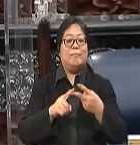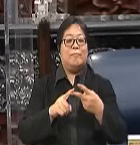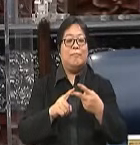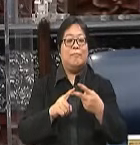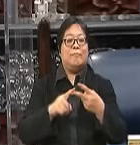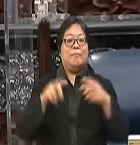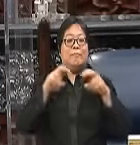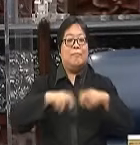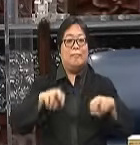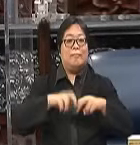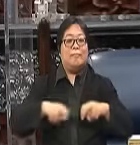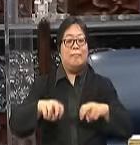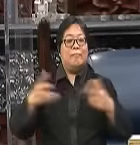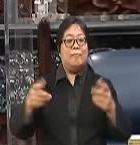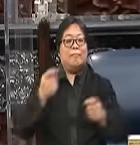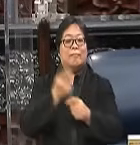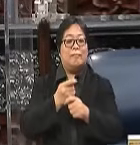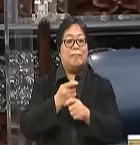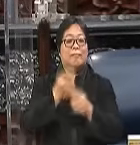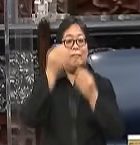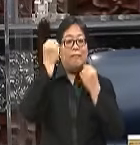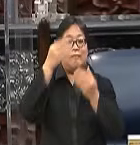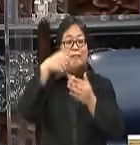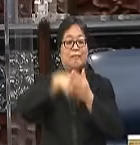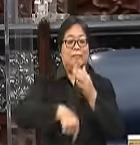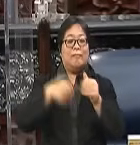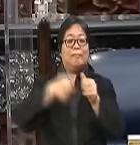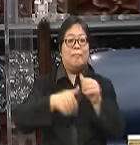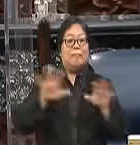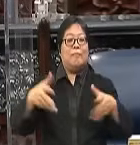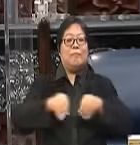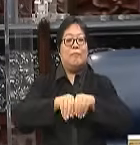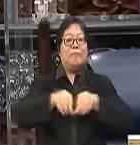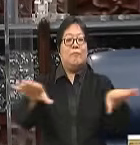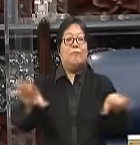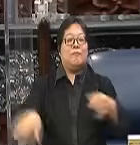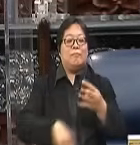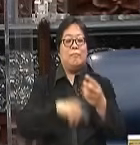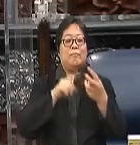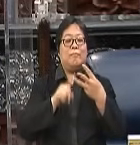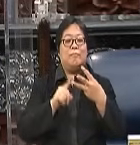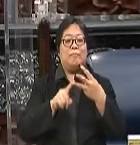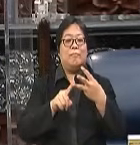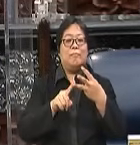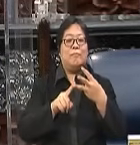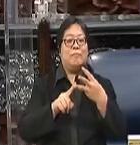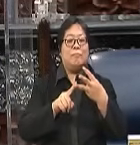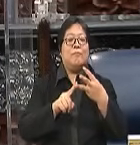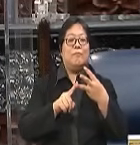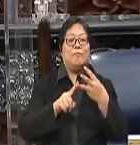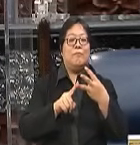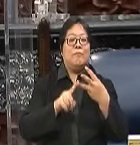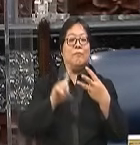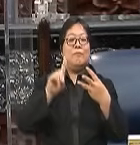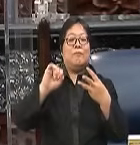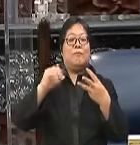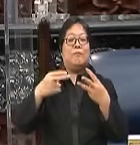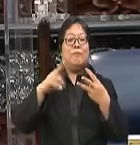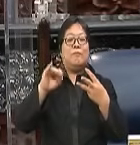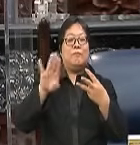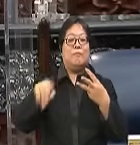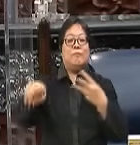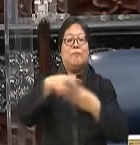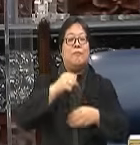Analisis untuk menentukan butiran disco penyebaran babak ketiga receh apapun dashboard untuk